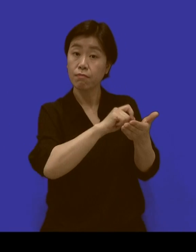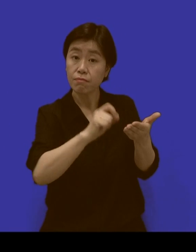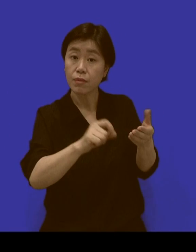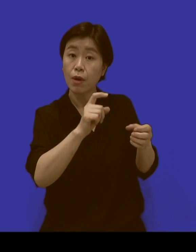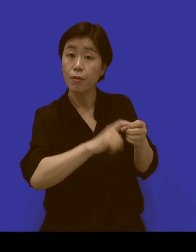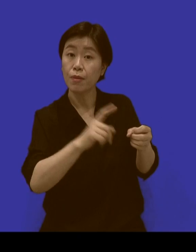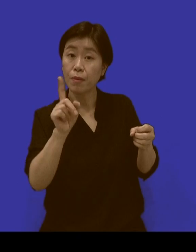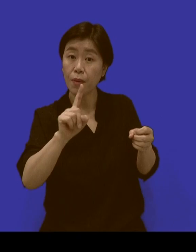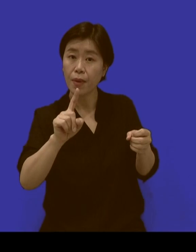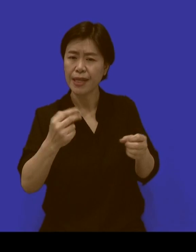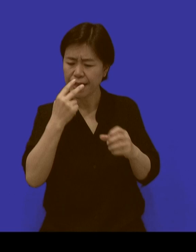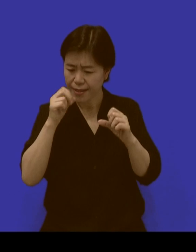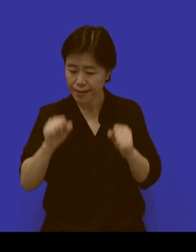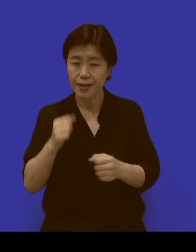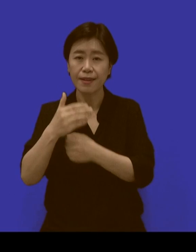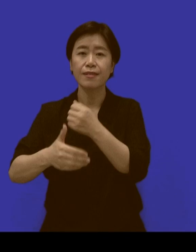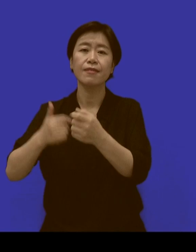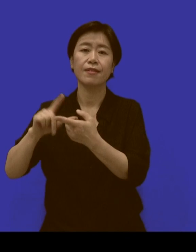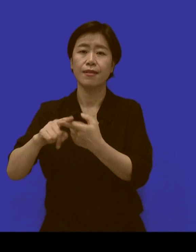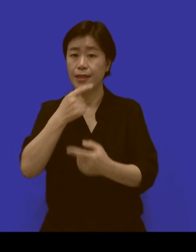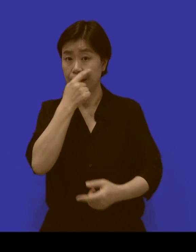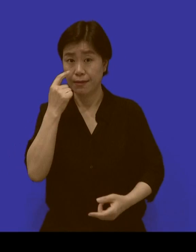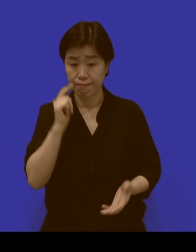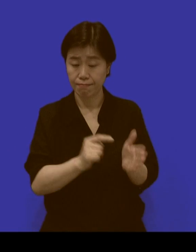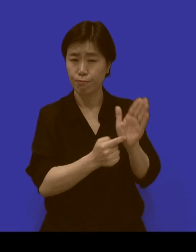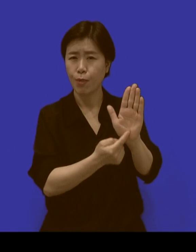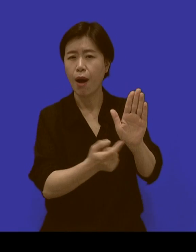하나님을 증거하고 싶었거든요. 예. 그래서